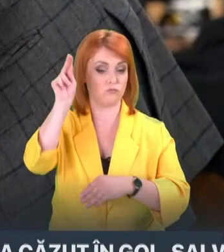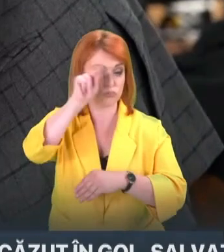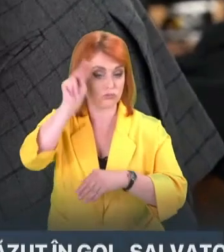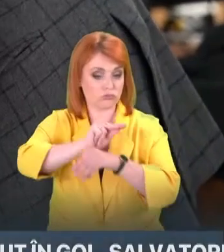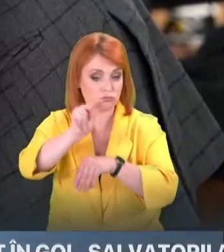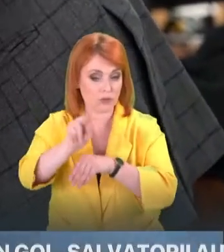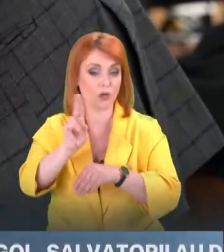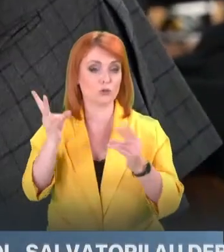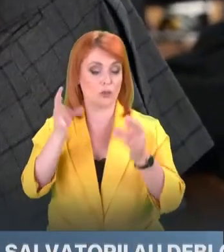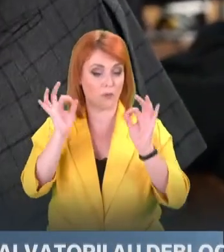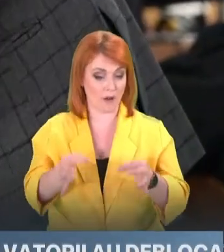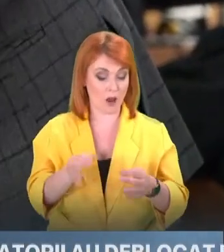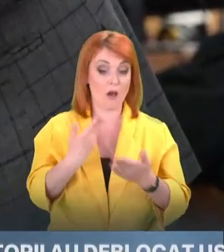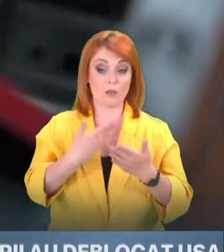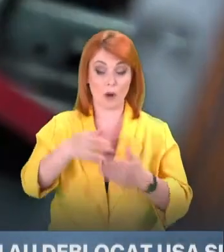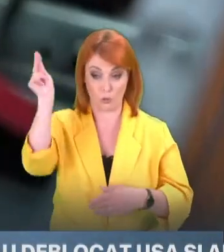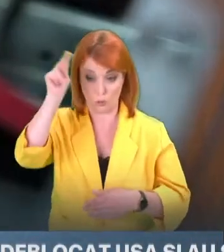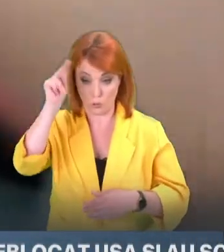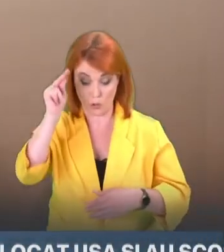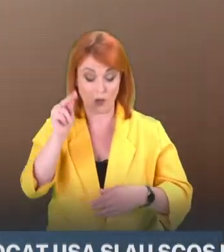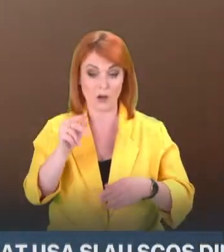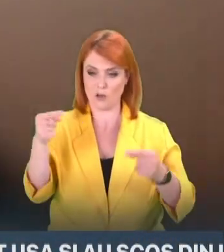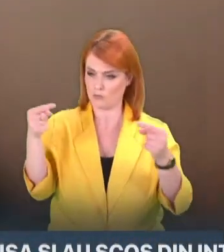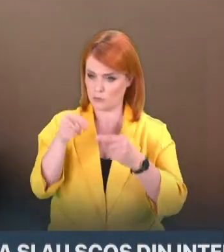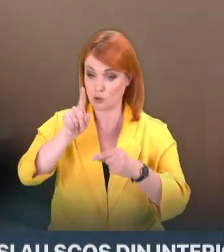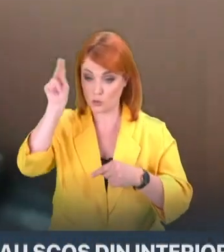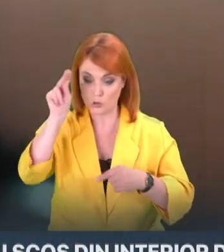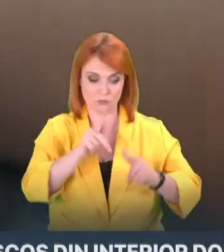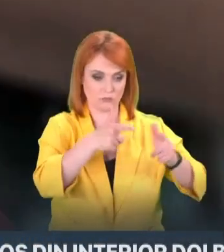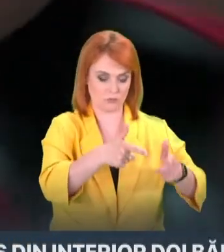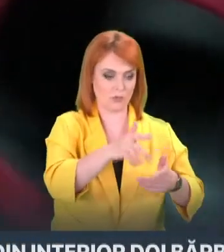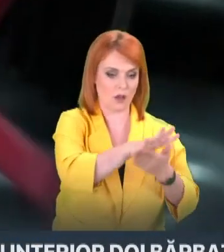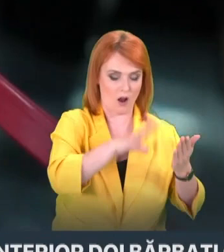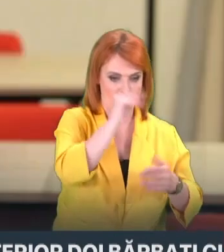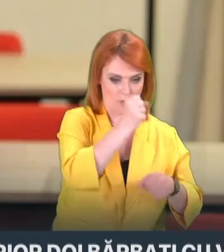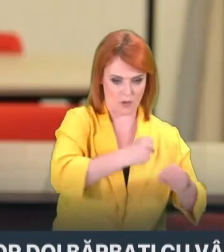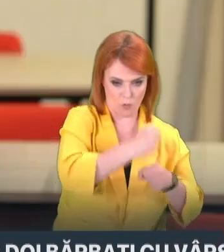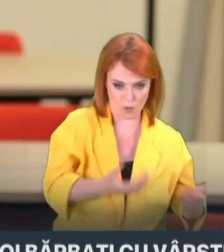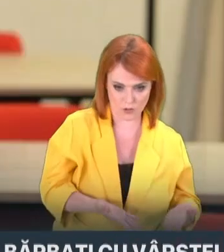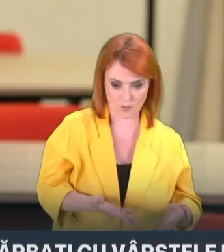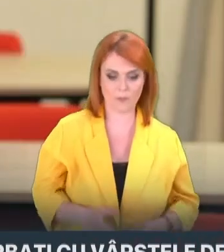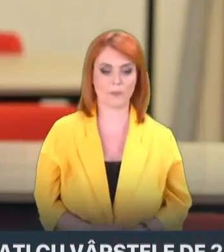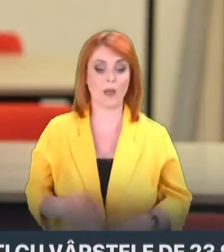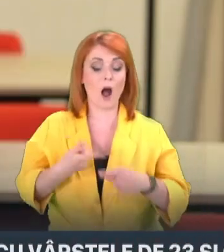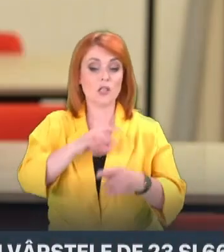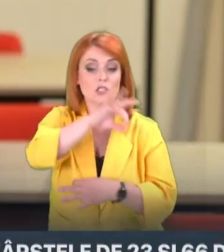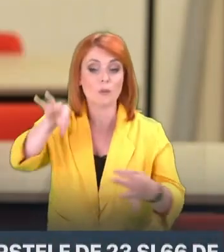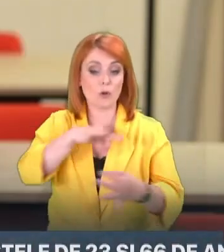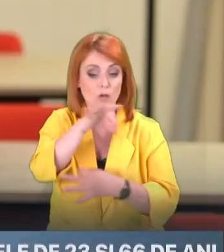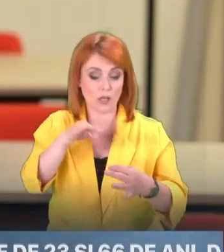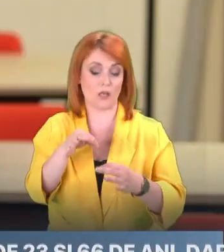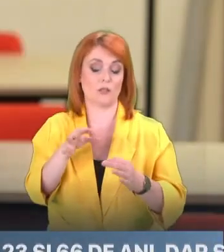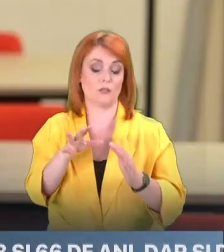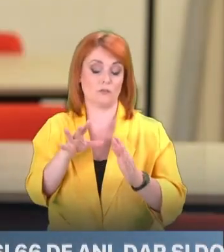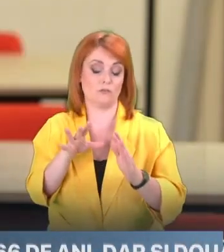tinerilor absolvenți, precum și implementarea instruirii continuă, prin care ulterior tinerii se pot angaja. Proiectul presupune că noi dezvoltăm